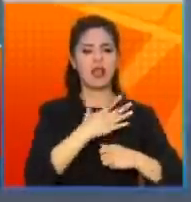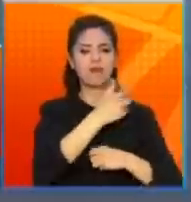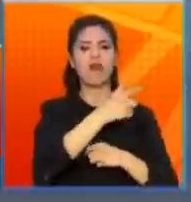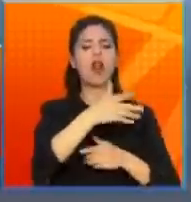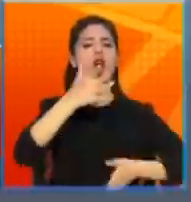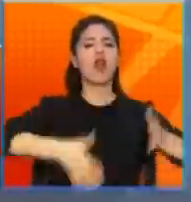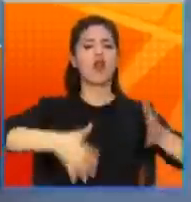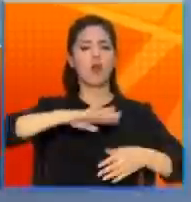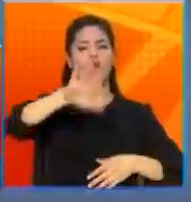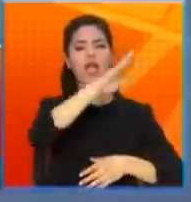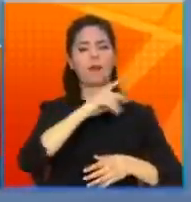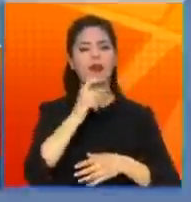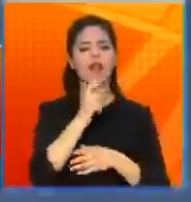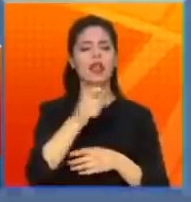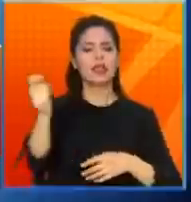ilaçlıyor.